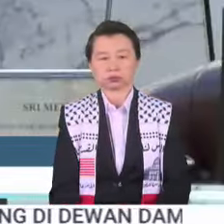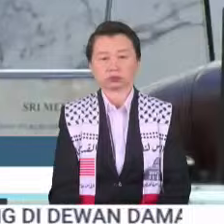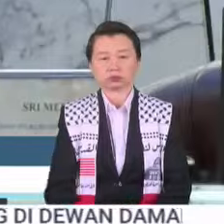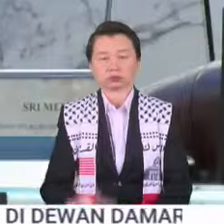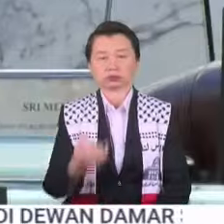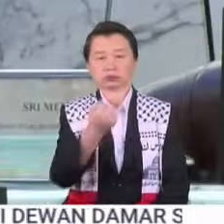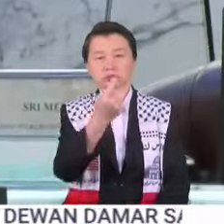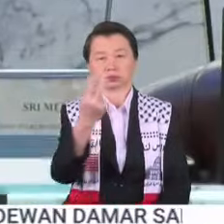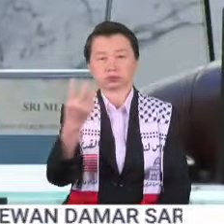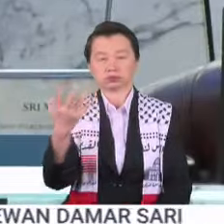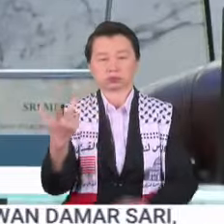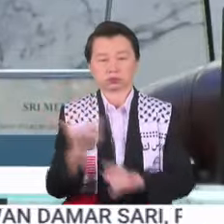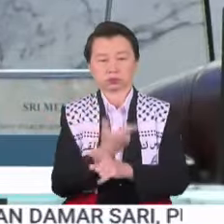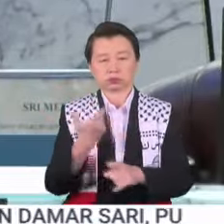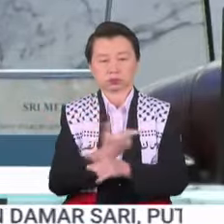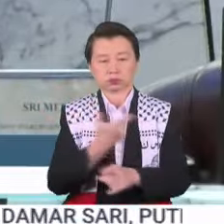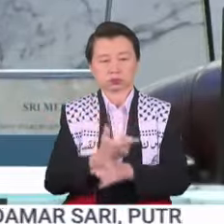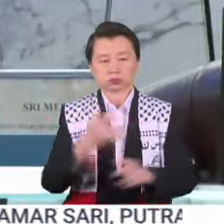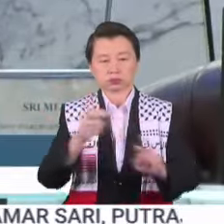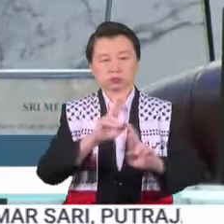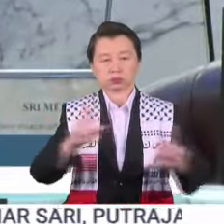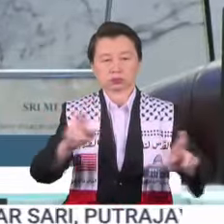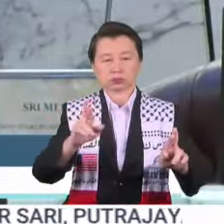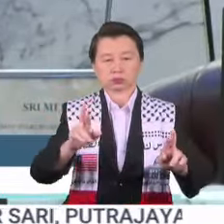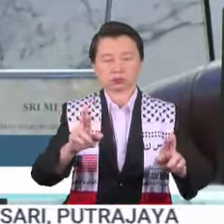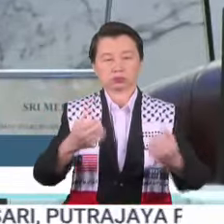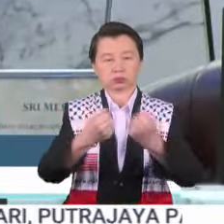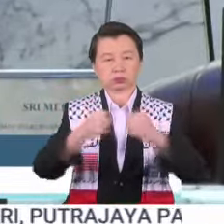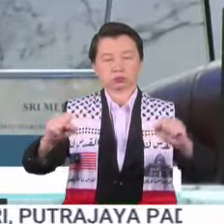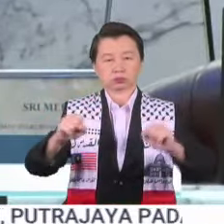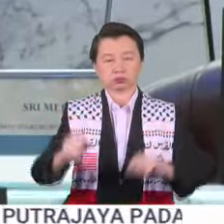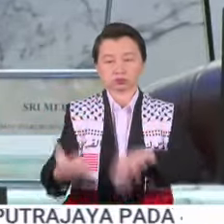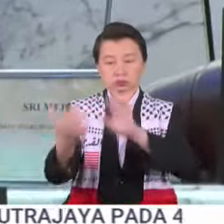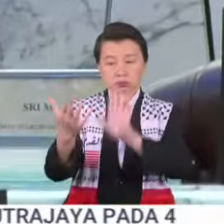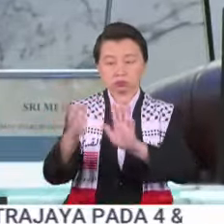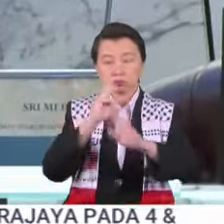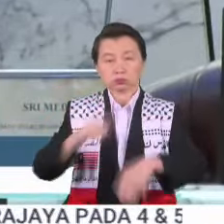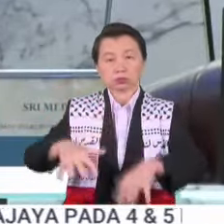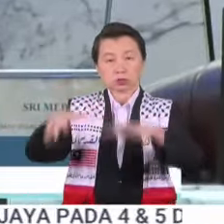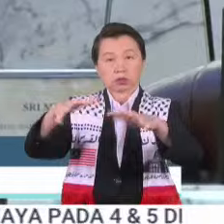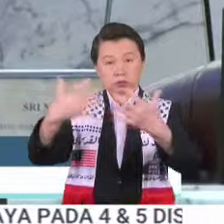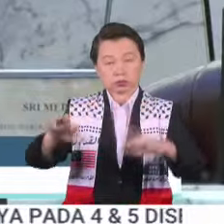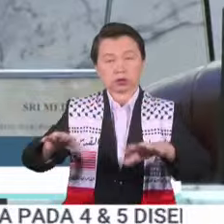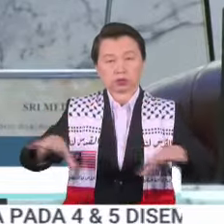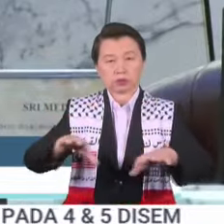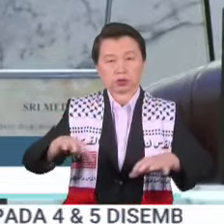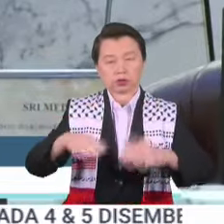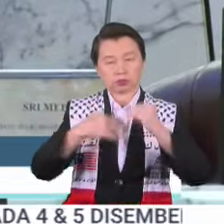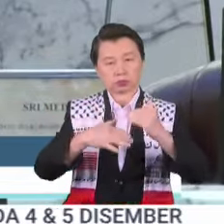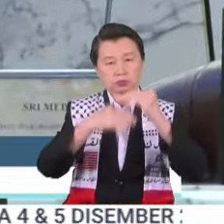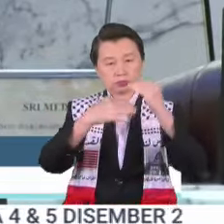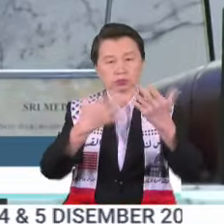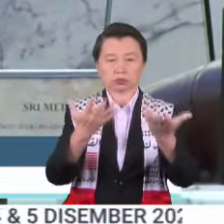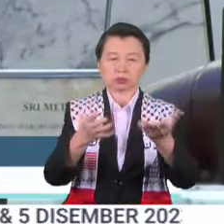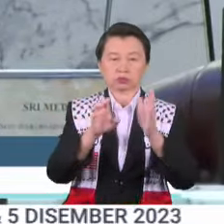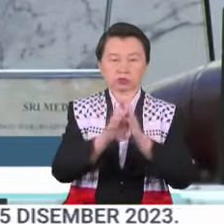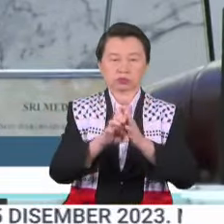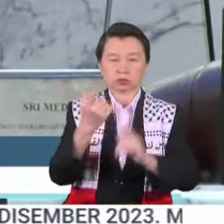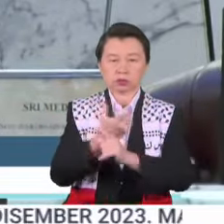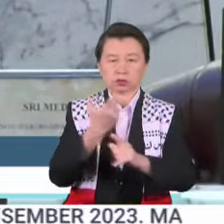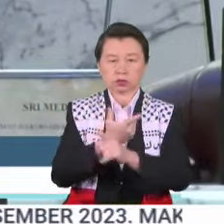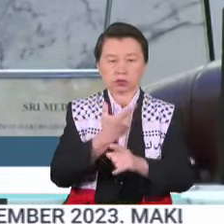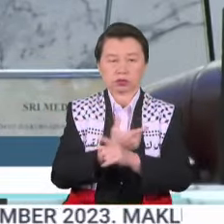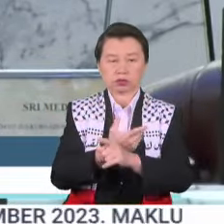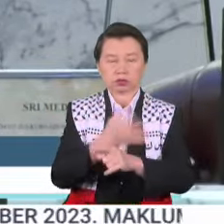Beberapa latihan dan bengkel persediaan kesiapsiagaan menghadapi bencana telah dilaksanakan dari pelbagai peringkat seperti latihan